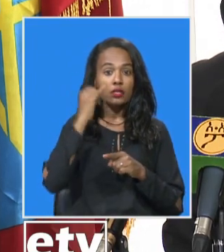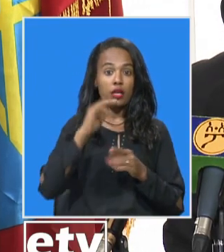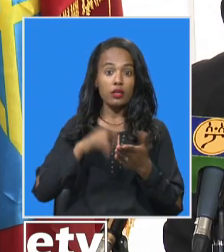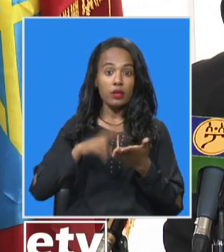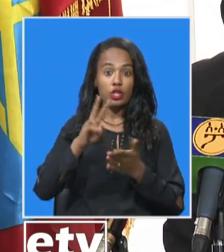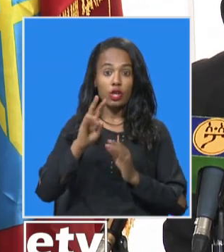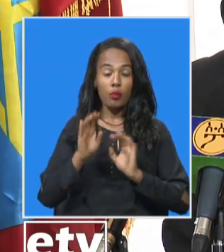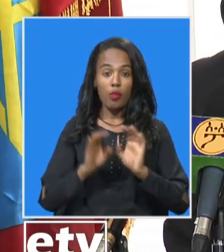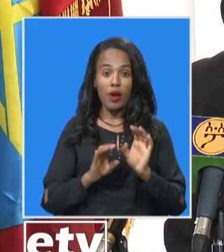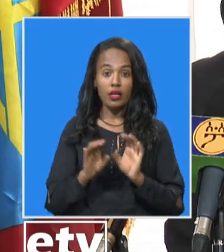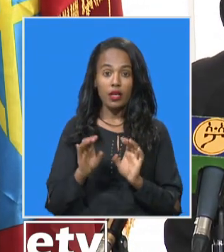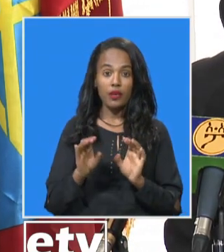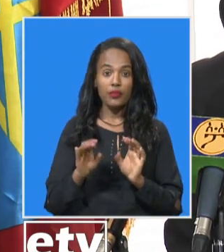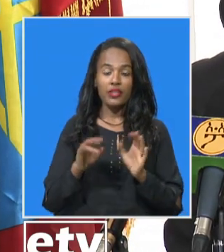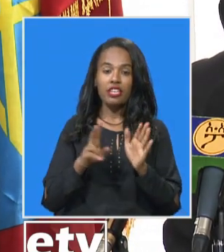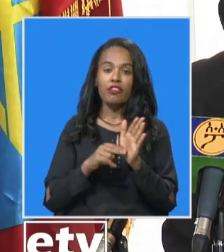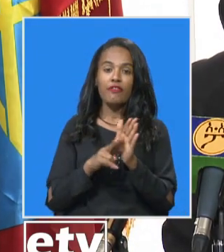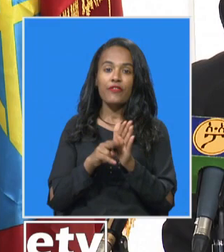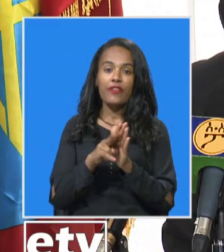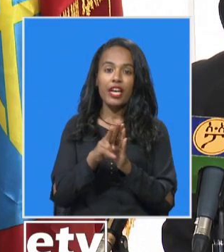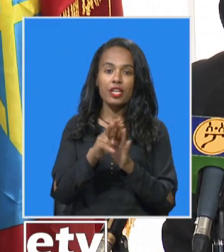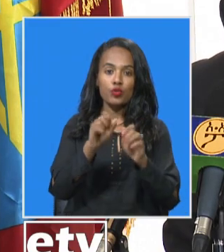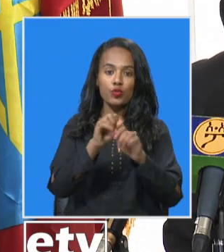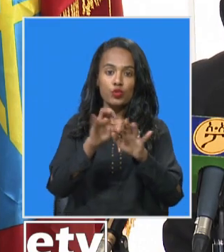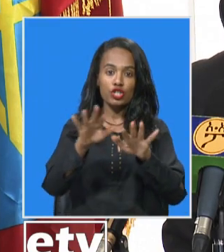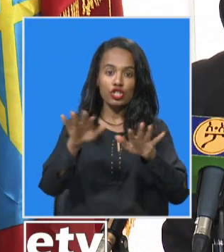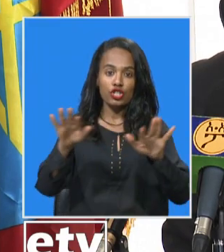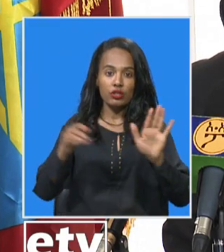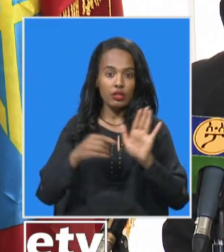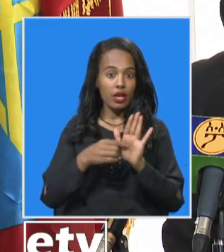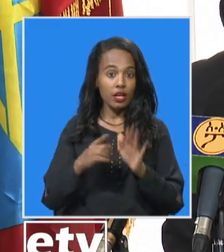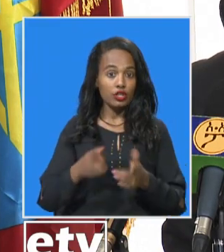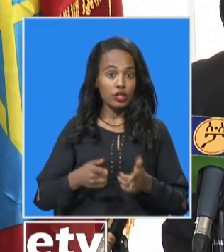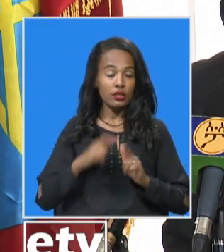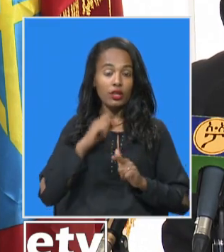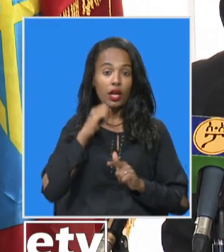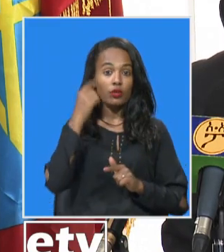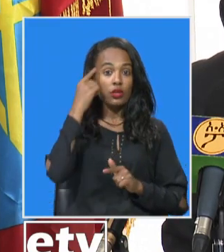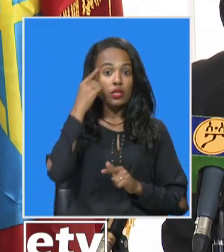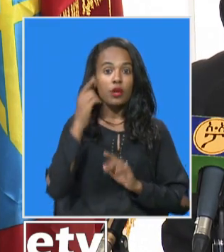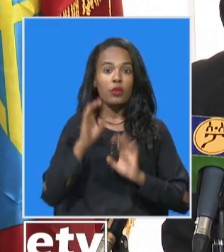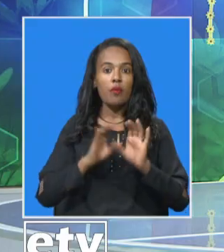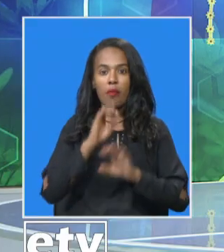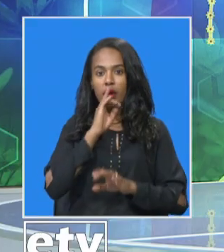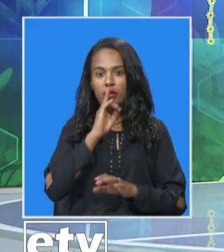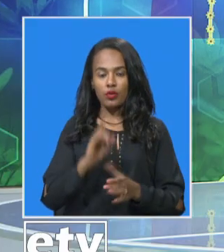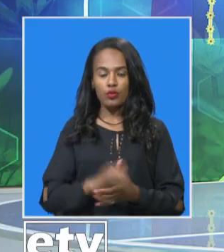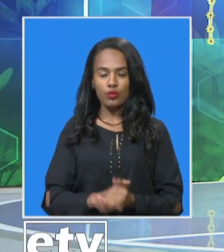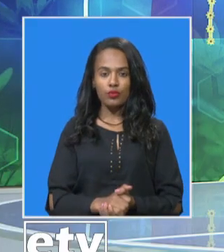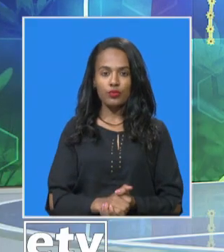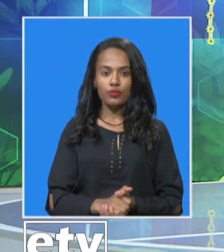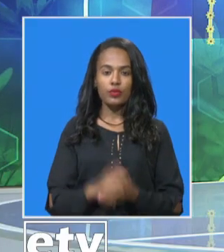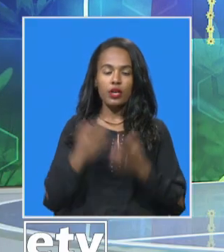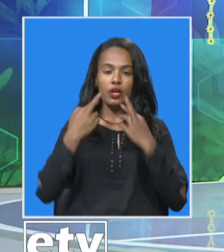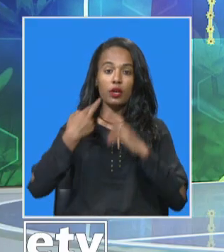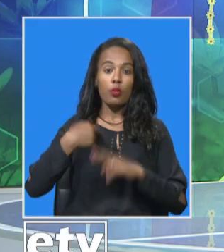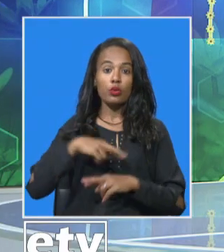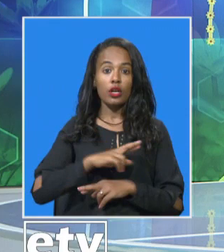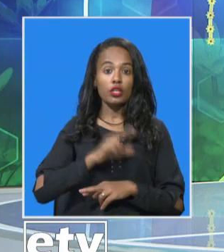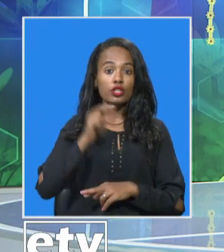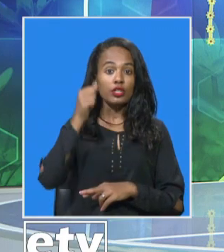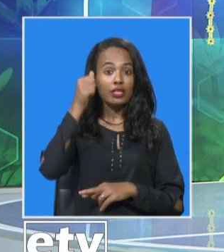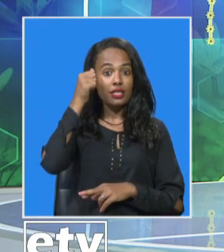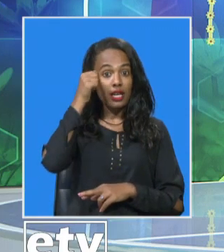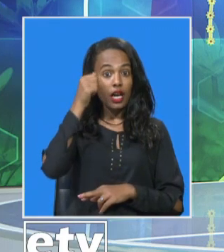መነሻ በማድረግ የቫይረስ ስርጭት ተጋላጭነት እንዳይኖር ታሳቢ በማድረግ ነው። ሪፖርተራችን